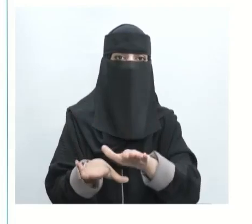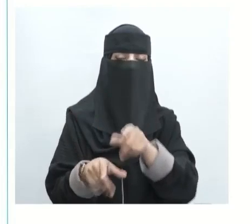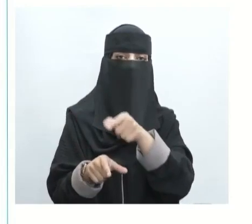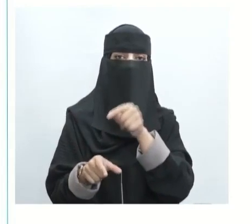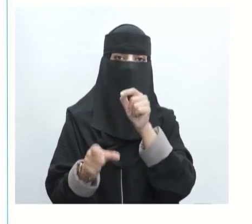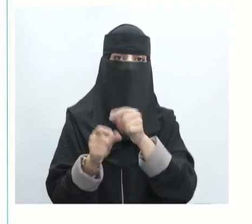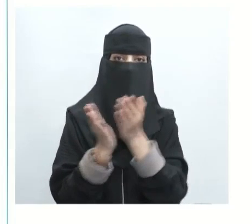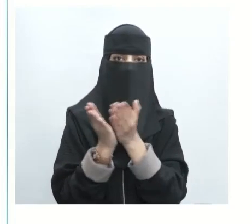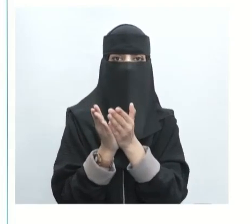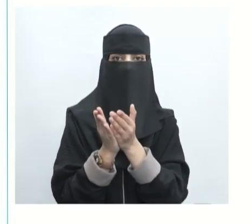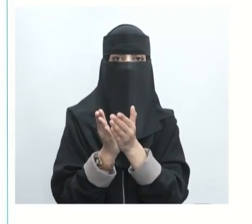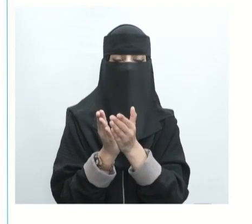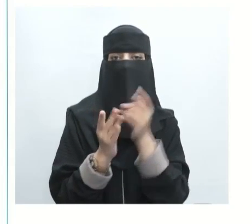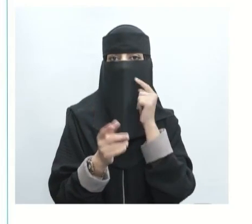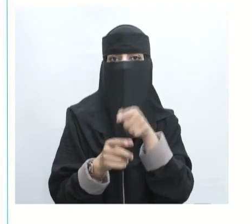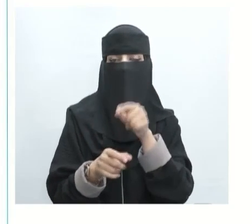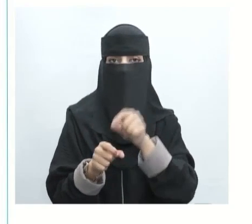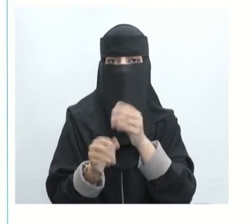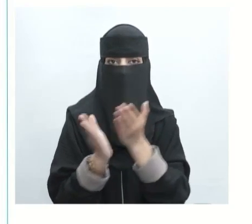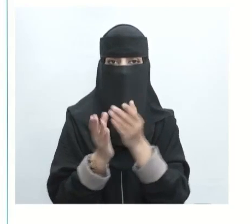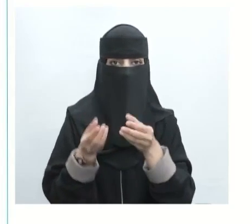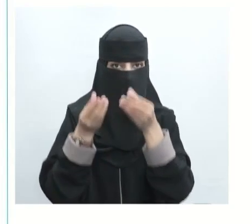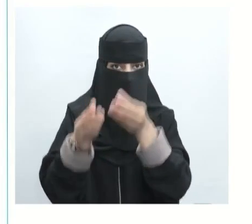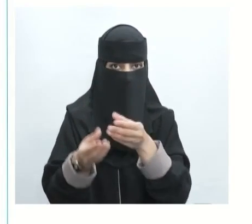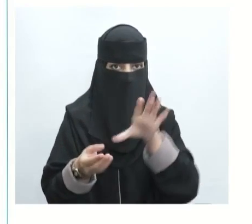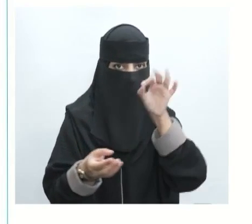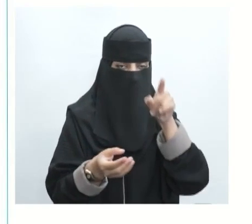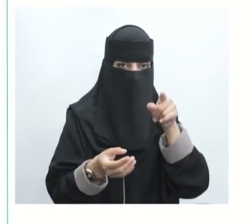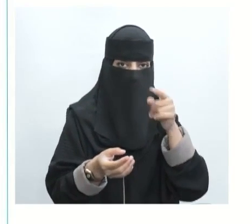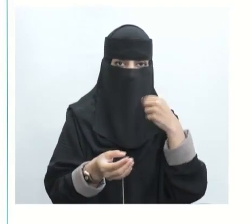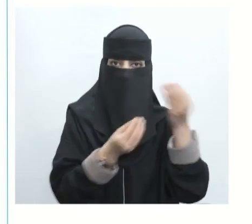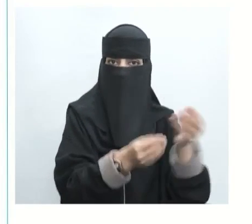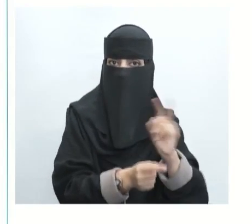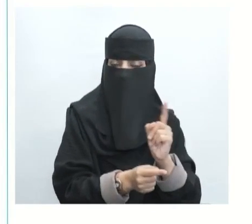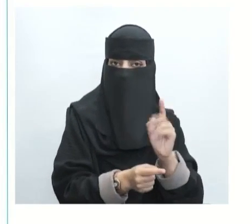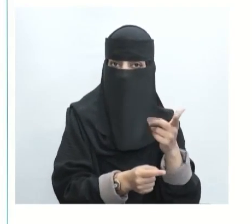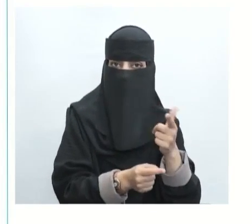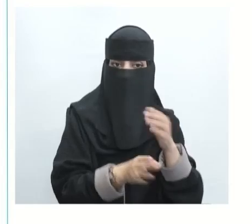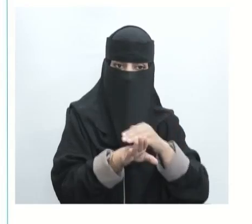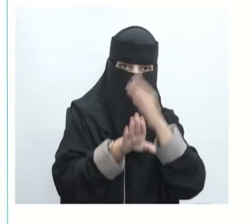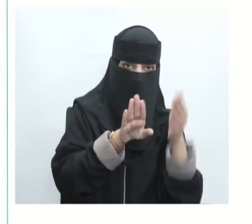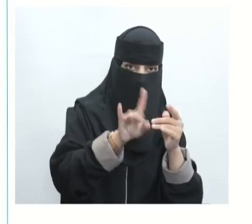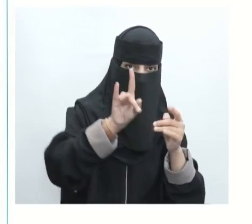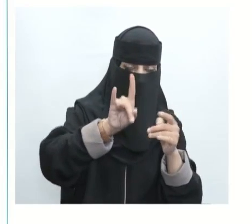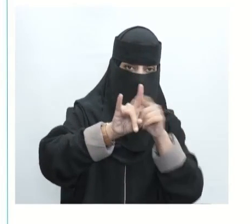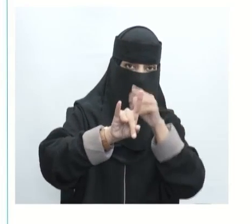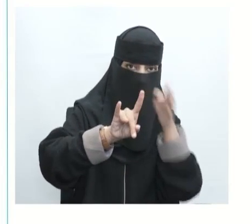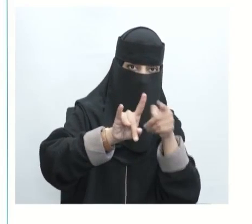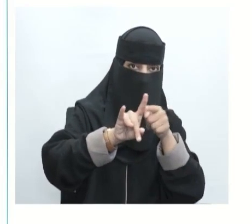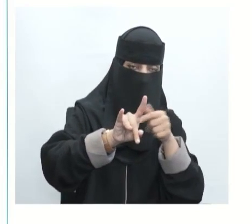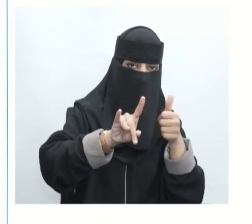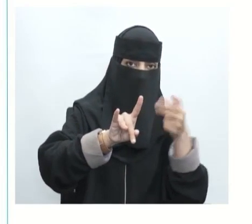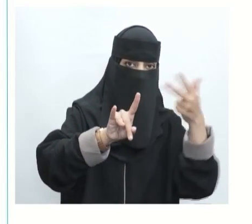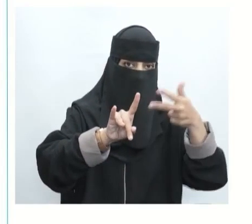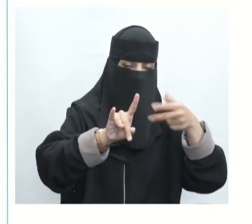أن الطالبات تسلمنا الجوائز إلا الغائبات. إذا هذا هو الاستثناء، وهو إخراج ما